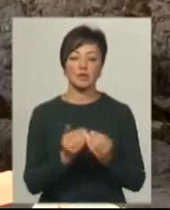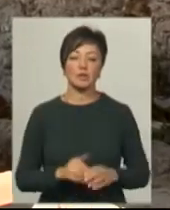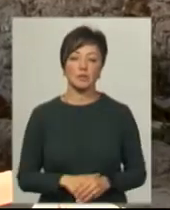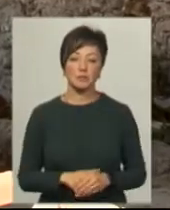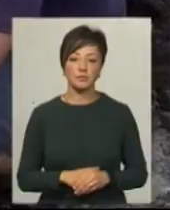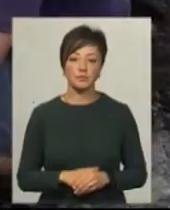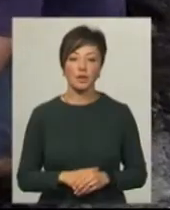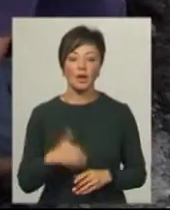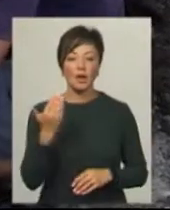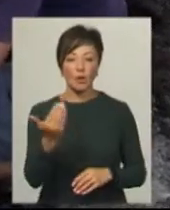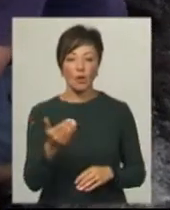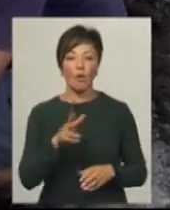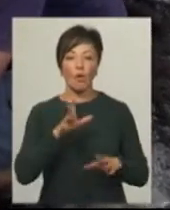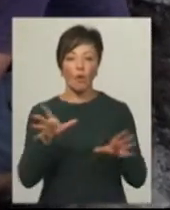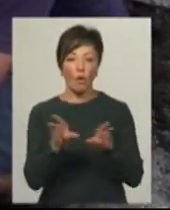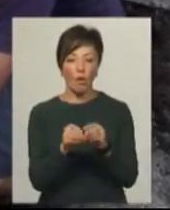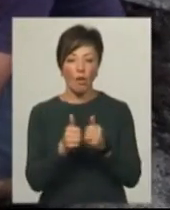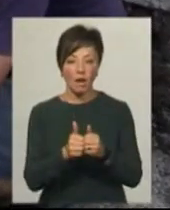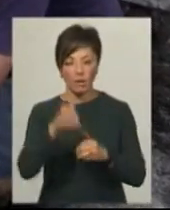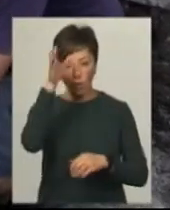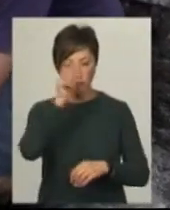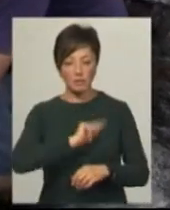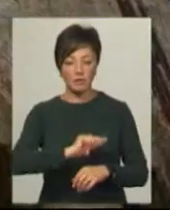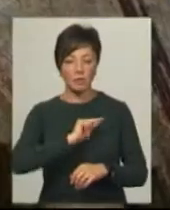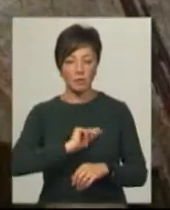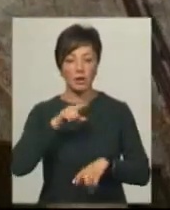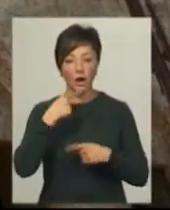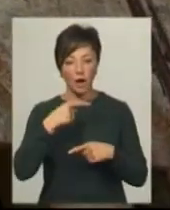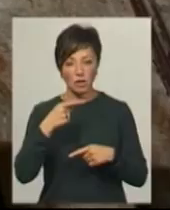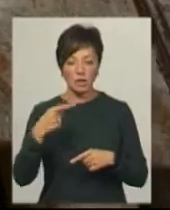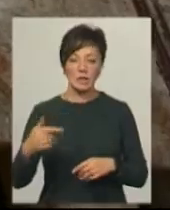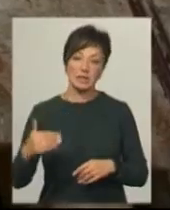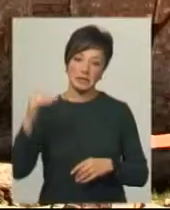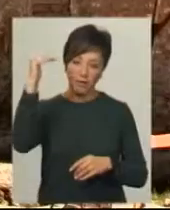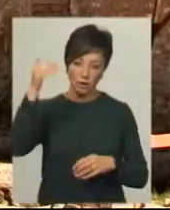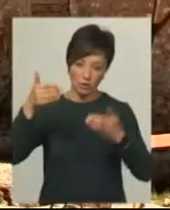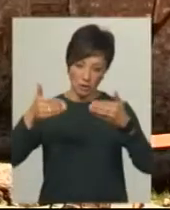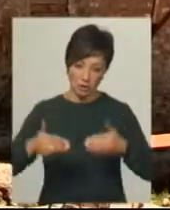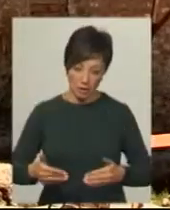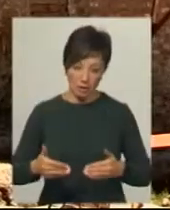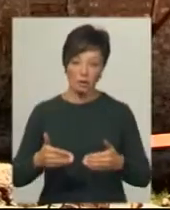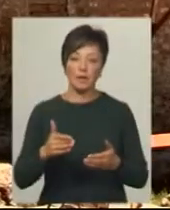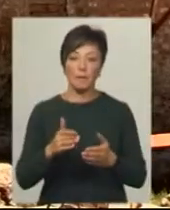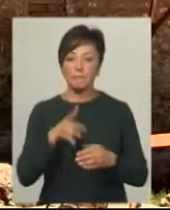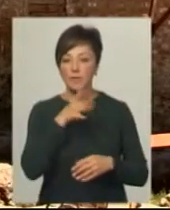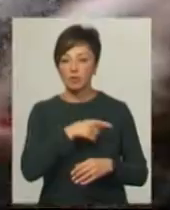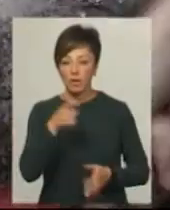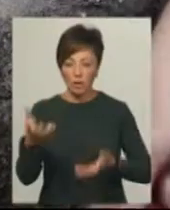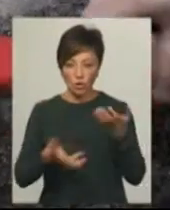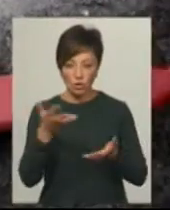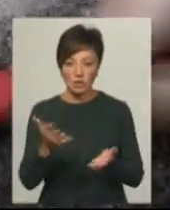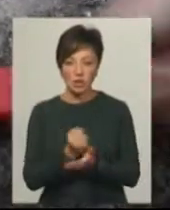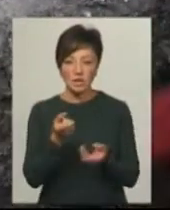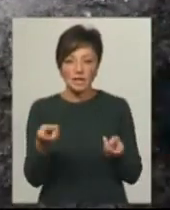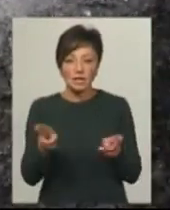Ігор Западенко. Його колега, науковий співробітник Антон Барановський, каже, зверху стіни, яка йде паралельно фасаду палацу, під час розчистки